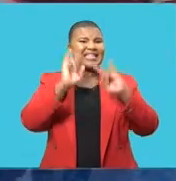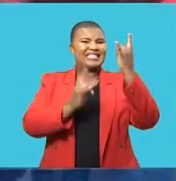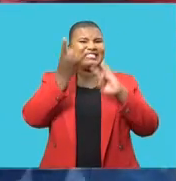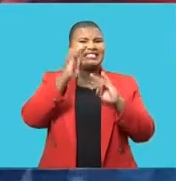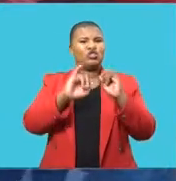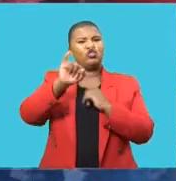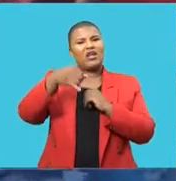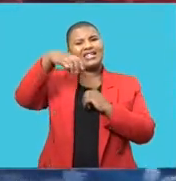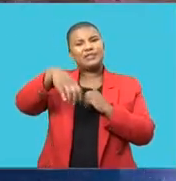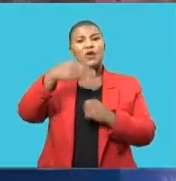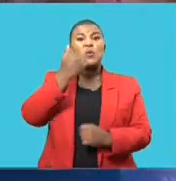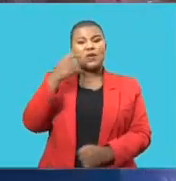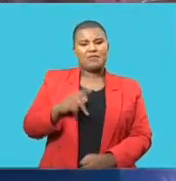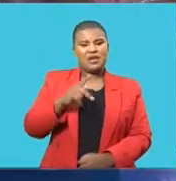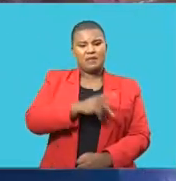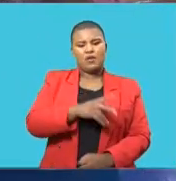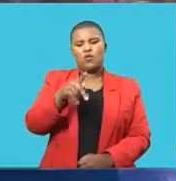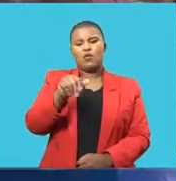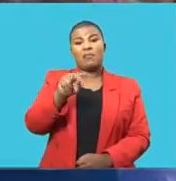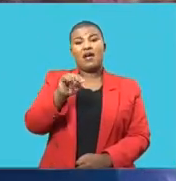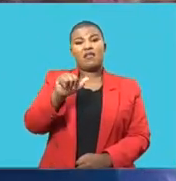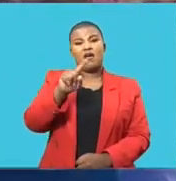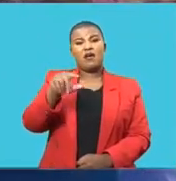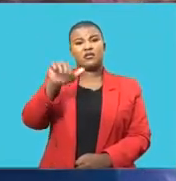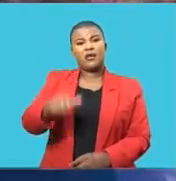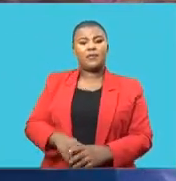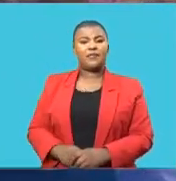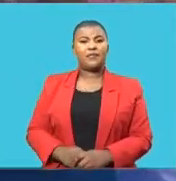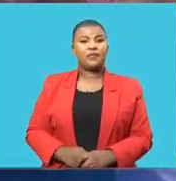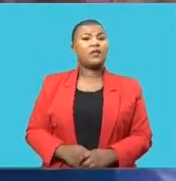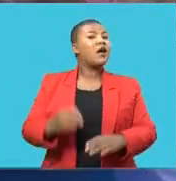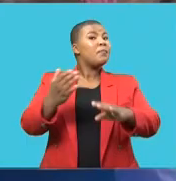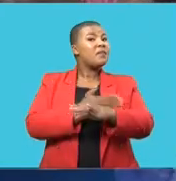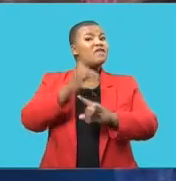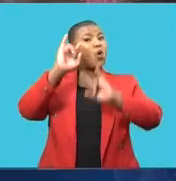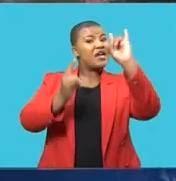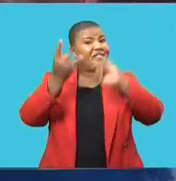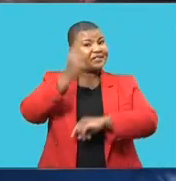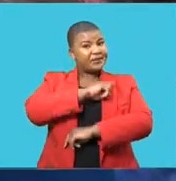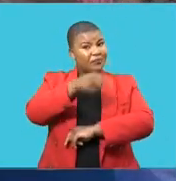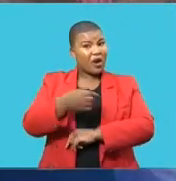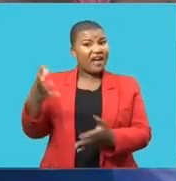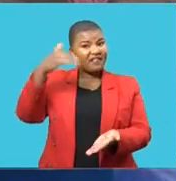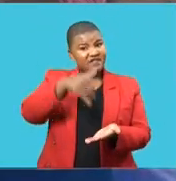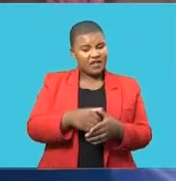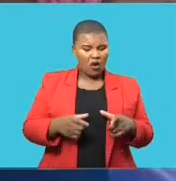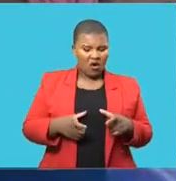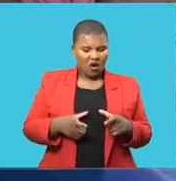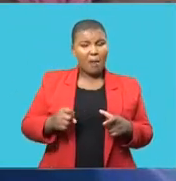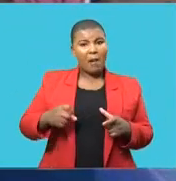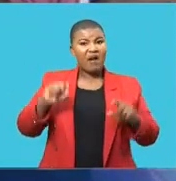uPanyaza Lesufi. Before City Power izoza izosinstolela la ma-smart meter efuna ukuinstolela